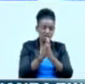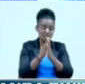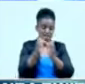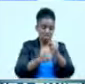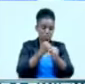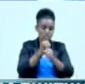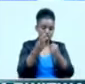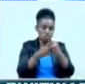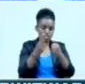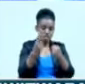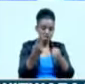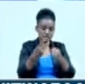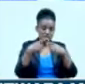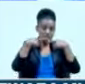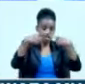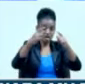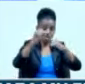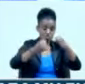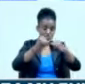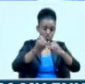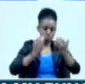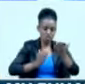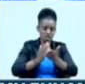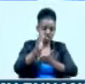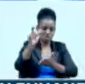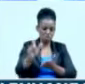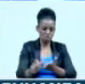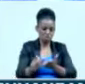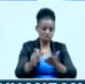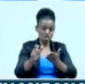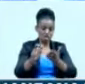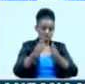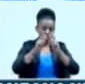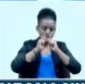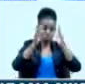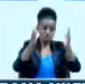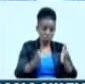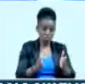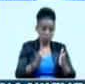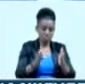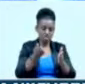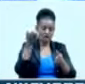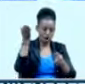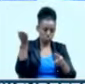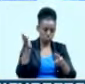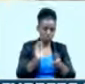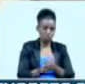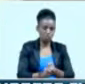isabukuru y'imyaka 72 itangazo mpuzamahanga ryerekeye uburenganzira bwa muntu. Mugenzi wacu Bienvenue Redemptus